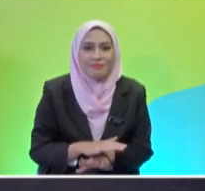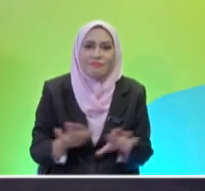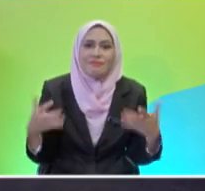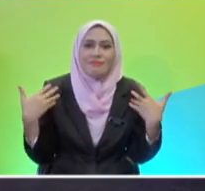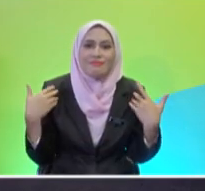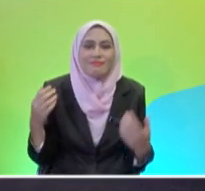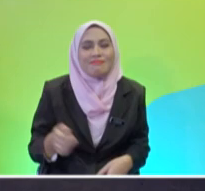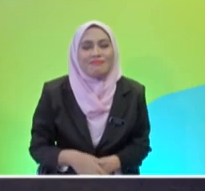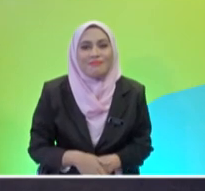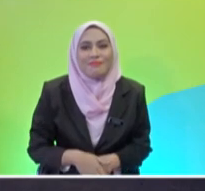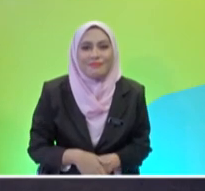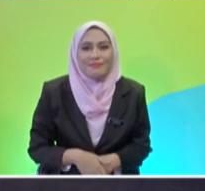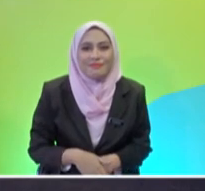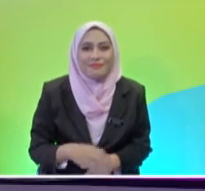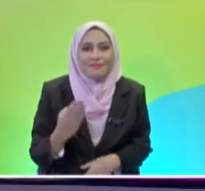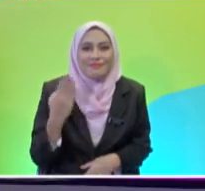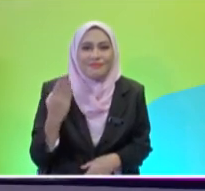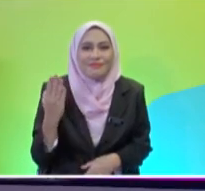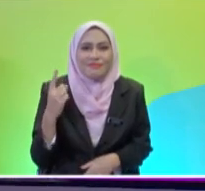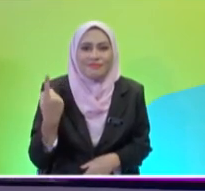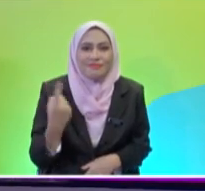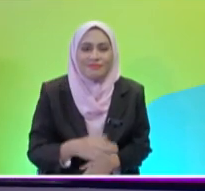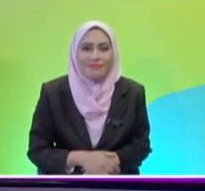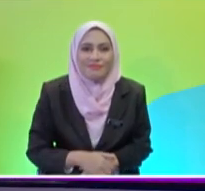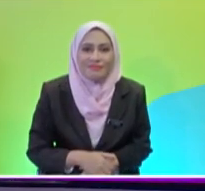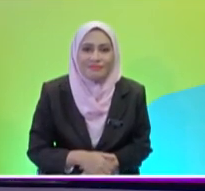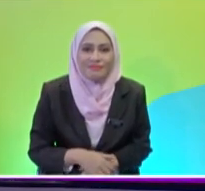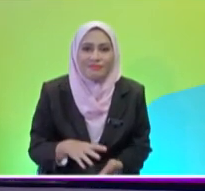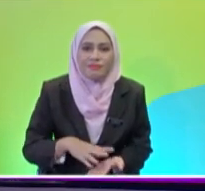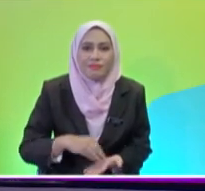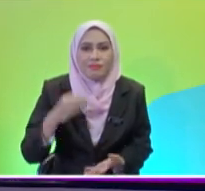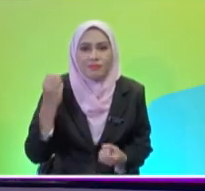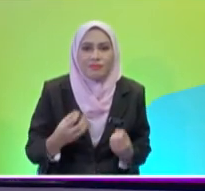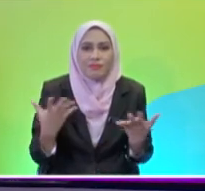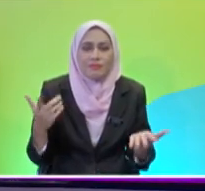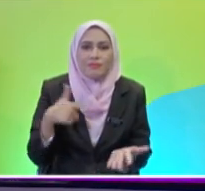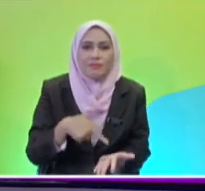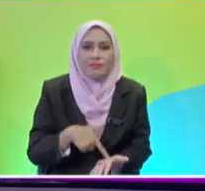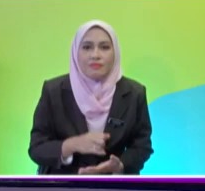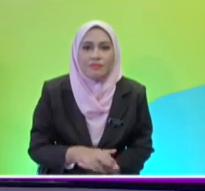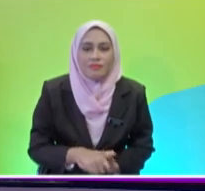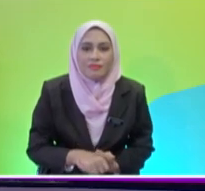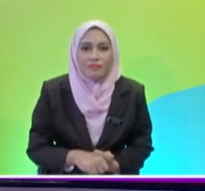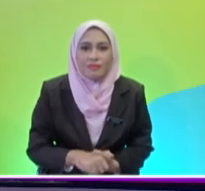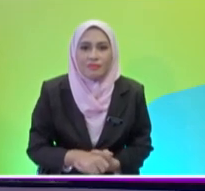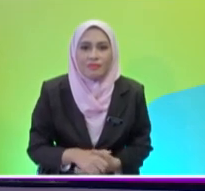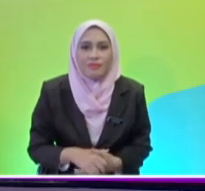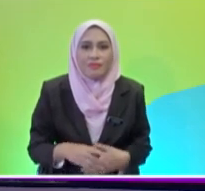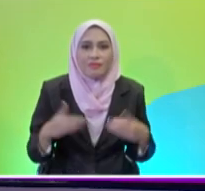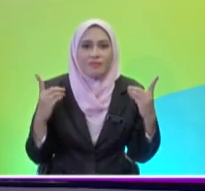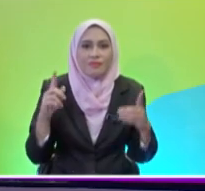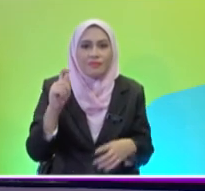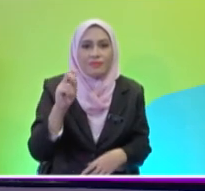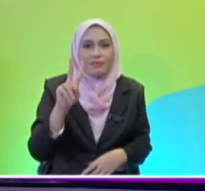langsung. Okey. Okay, baiklah murid-murid. Kita nak belajar banyak lagi lepas ni. Jangan ke mana-mana. Terus bersama kami dalam Didik TV